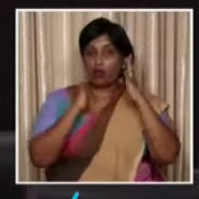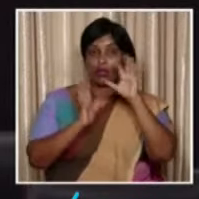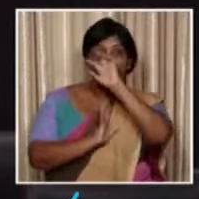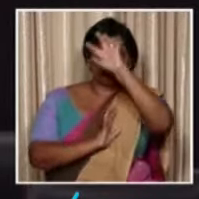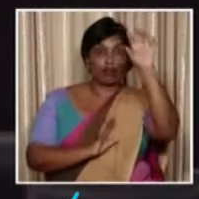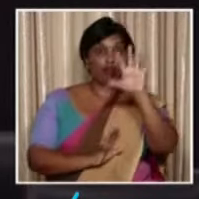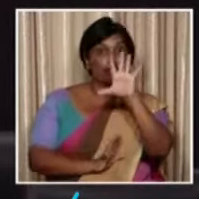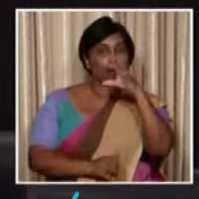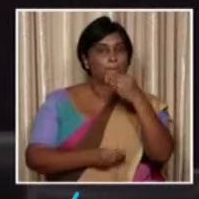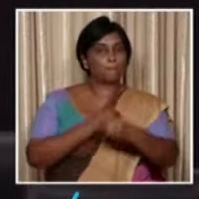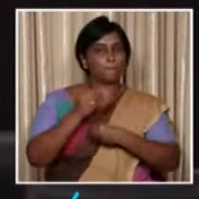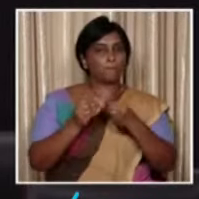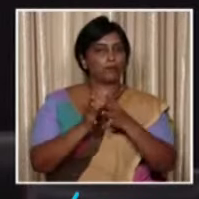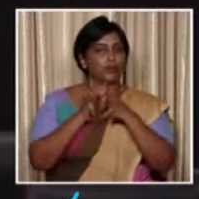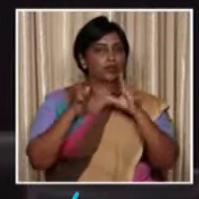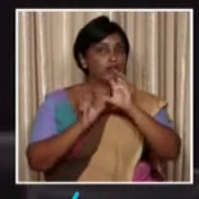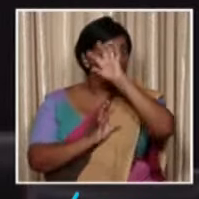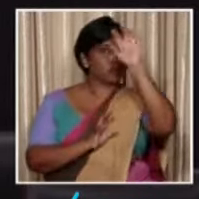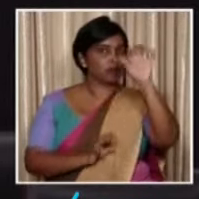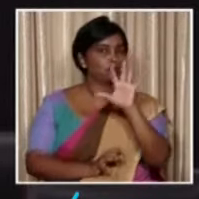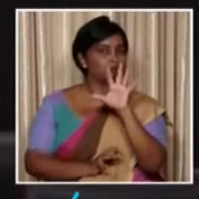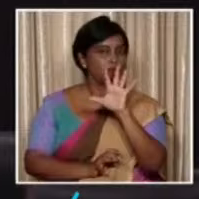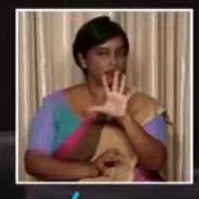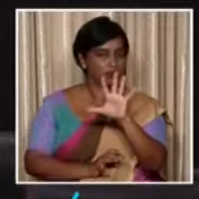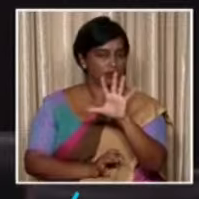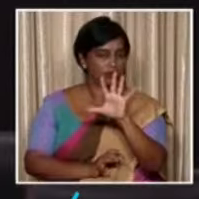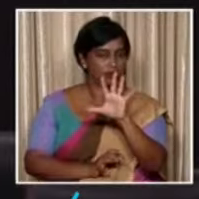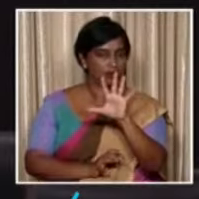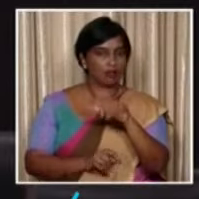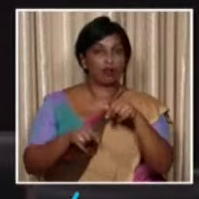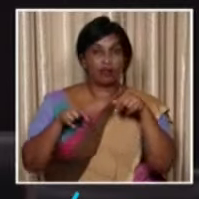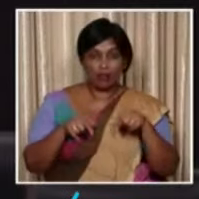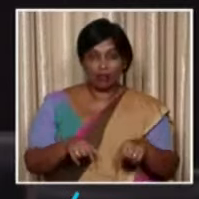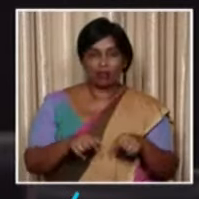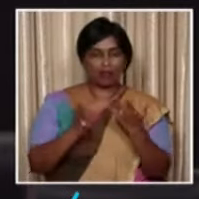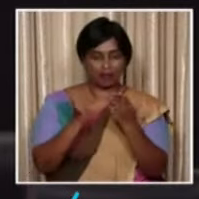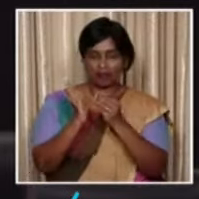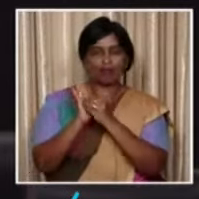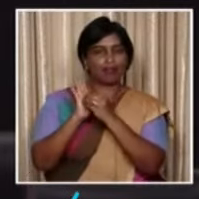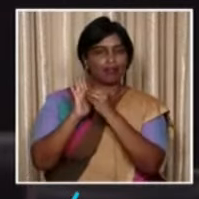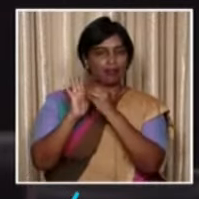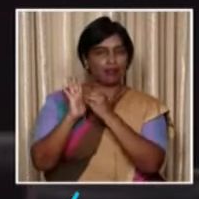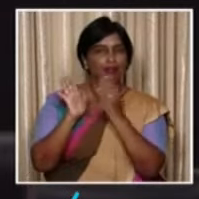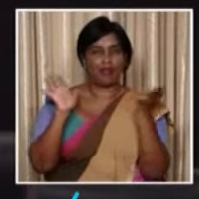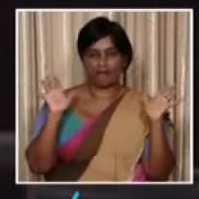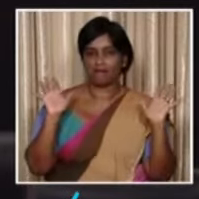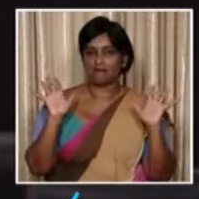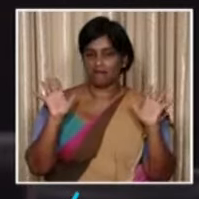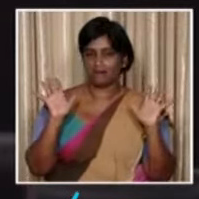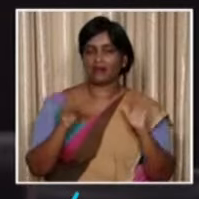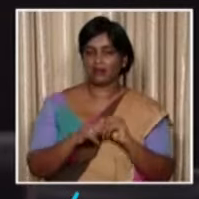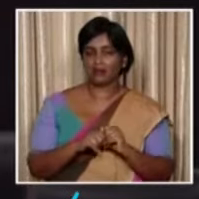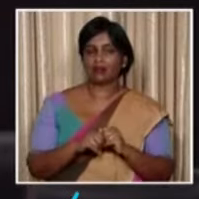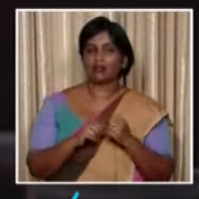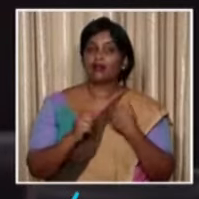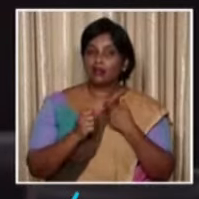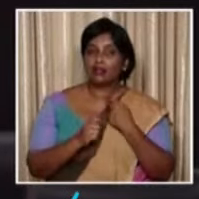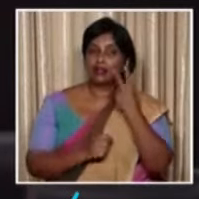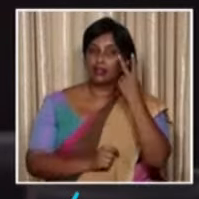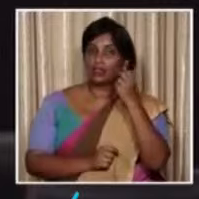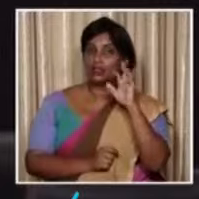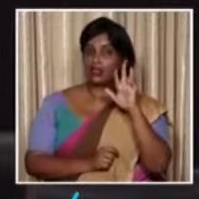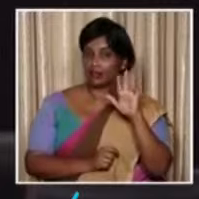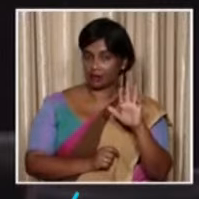नगुआ रटवल पहक ताव में खरगट मगे अते तीयन एक तमाय मम दिदास